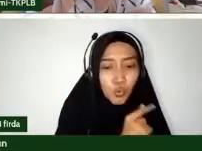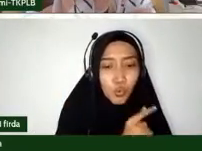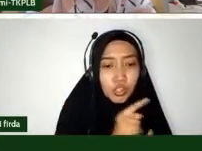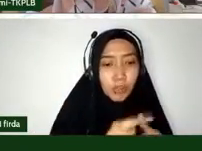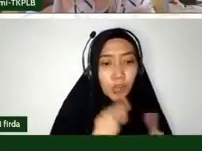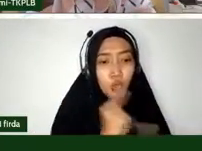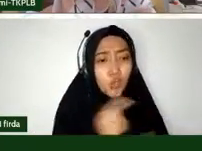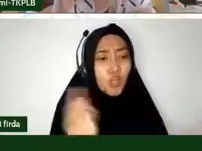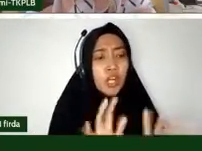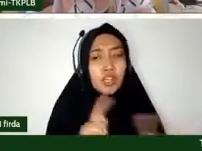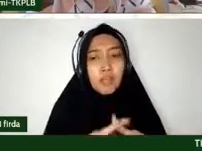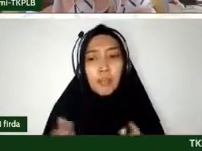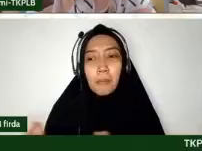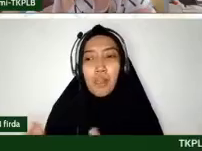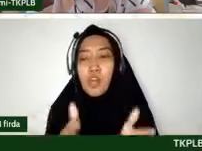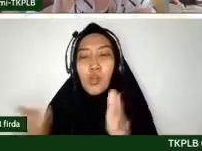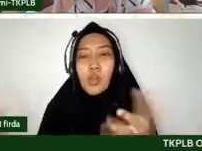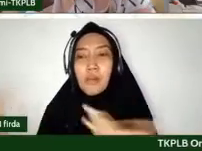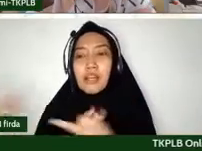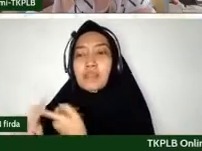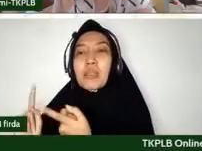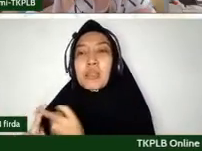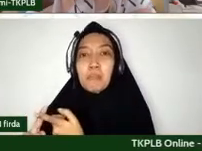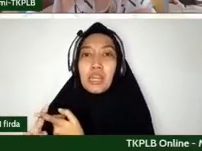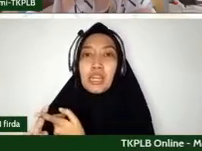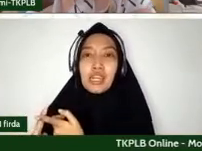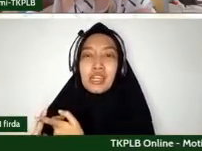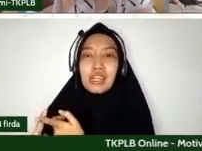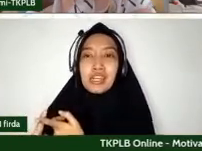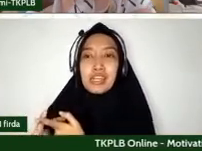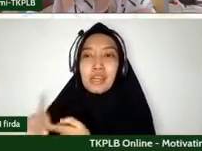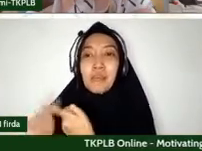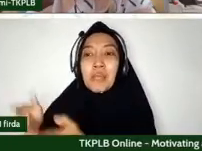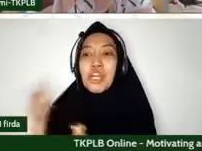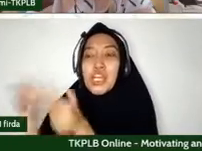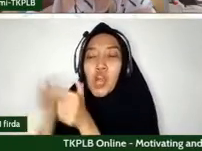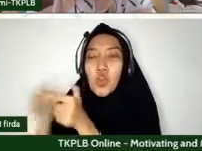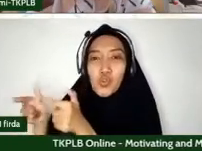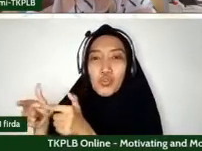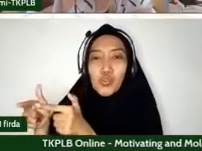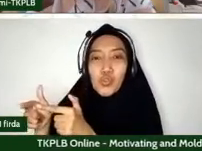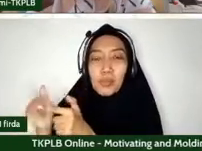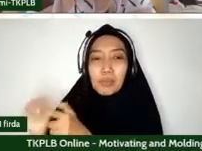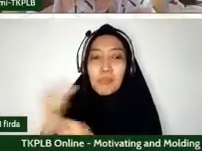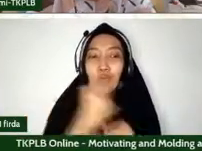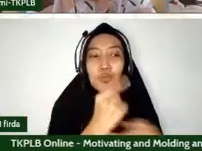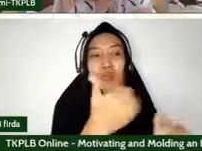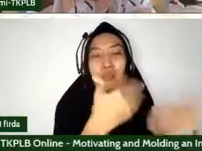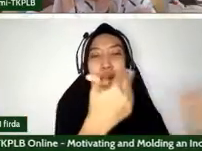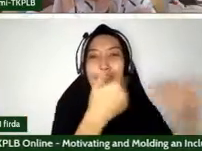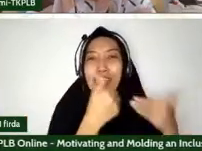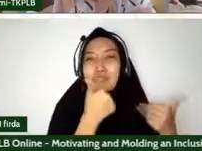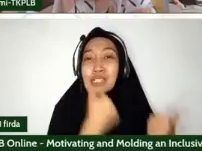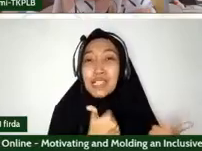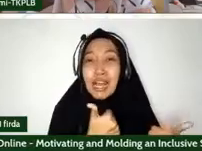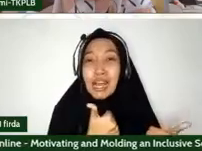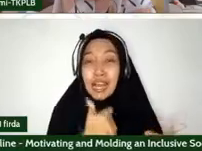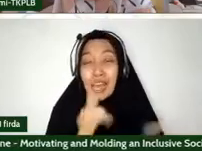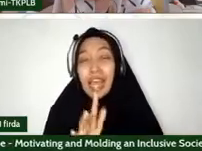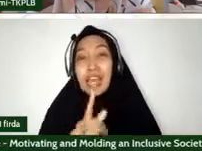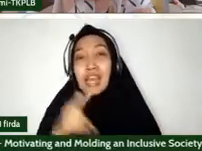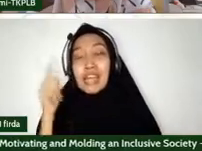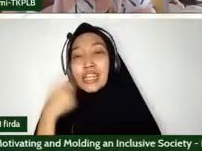gurunya, tapi melalui teman-temannya itu tadi. Supaya dia diperhatikan oleh gurunya. Seperti itu bisa juga. Jadi kita